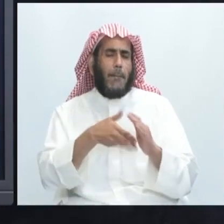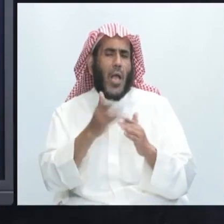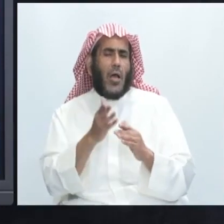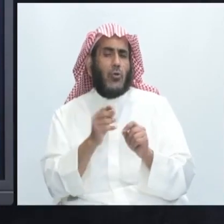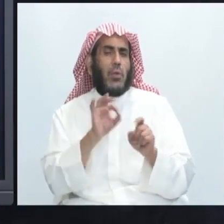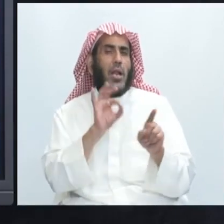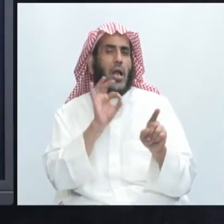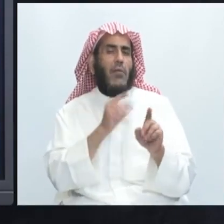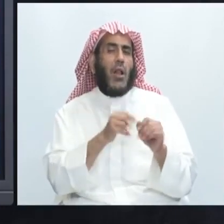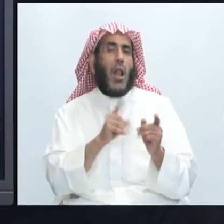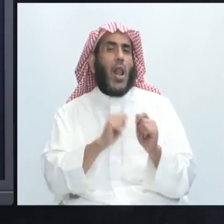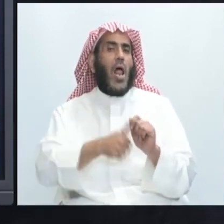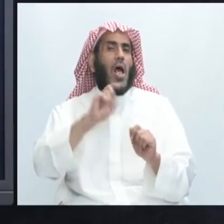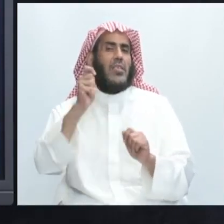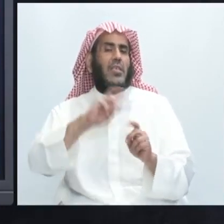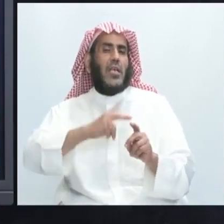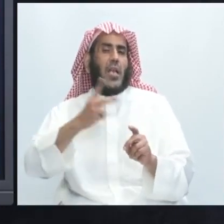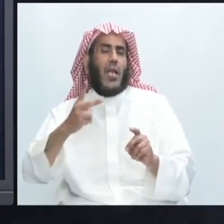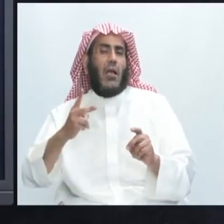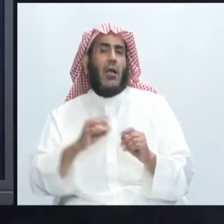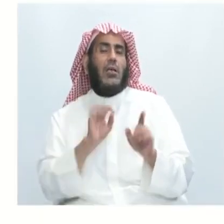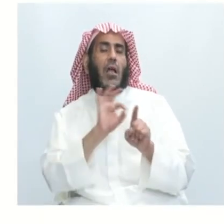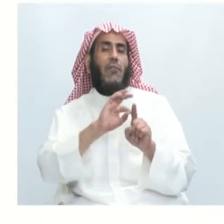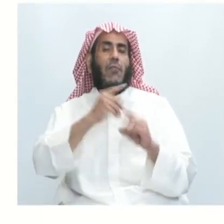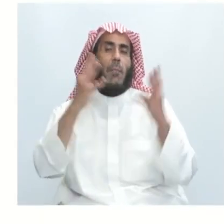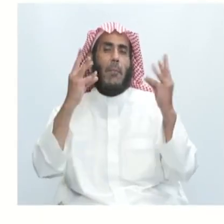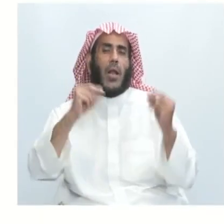غرضه الاصلي الى اغراض البلاغيه اخرى